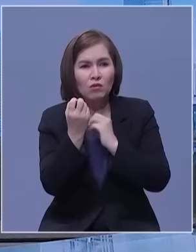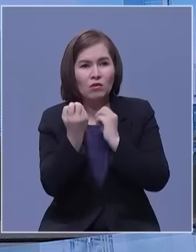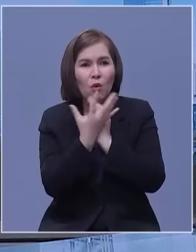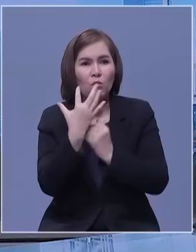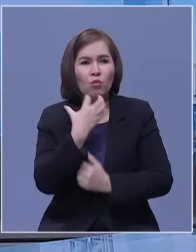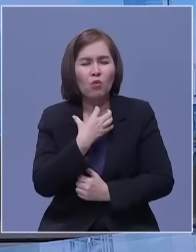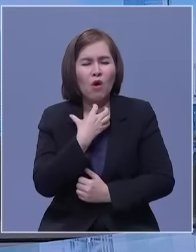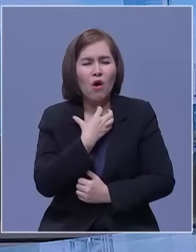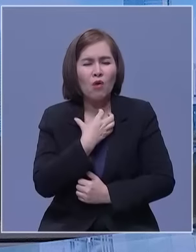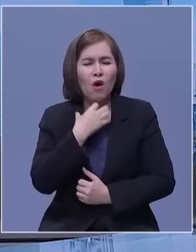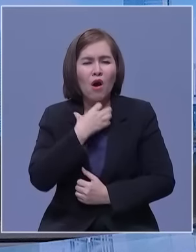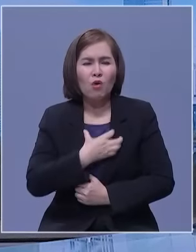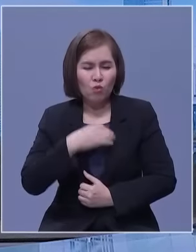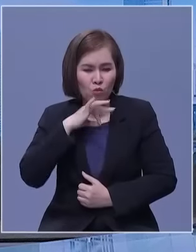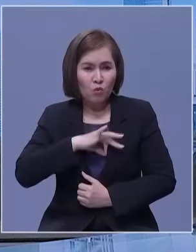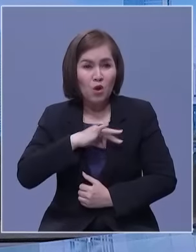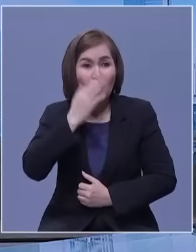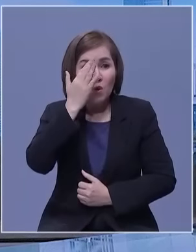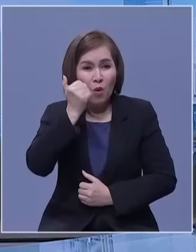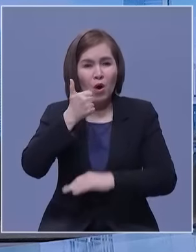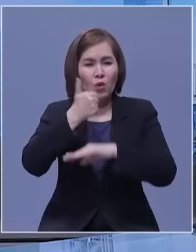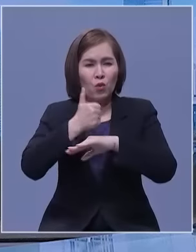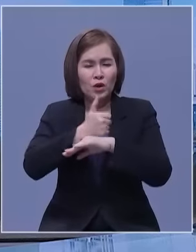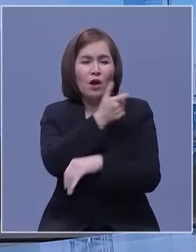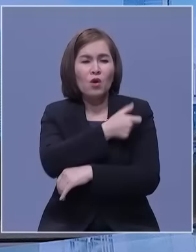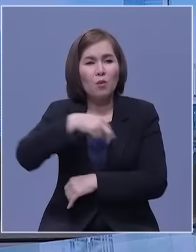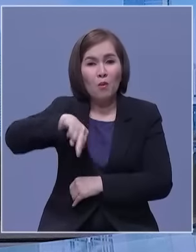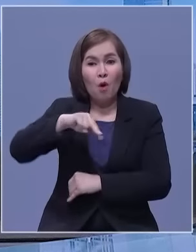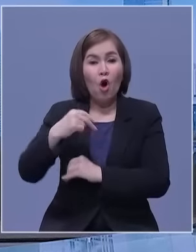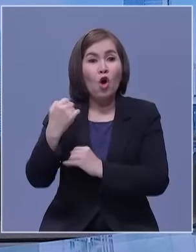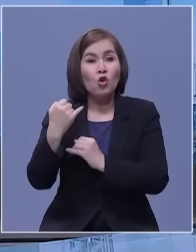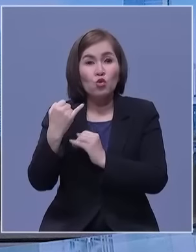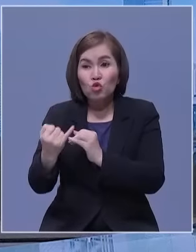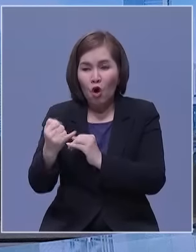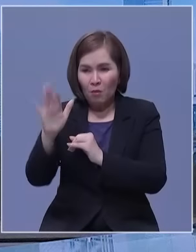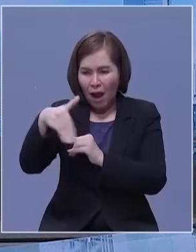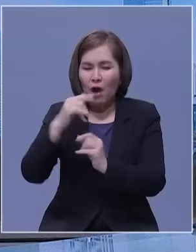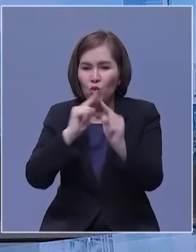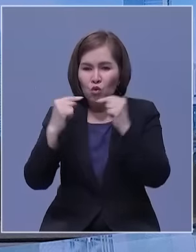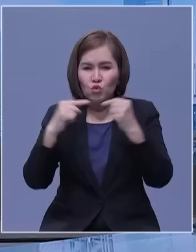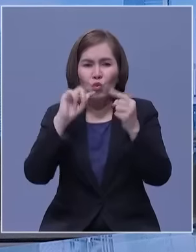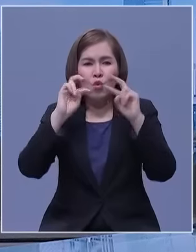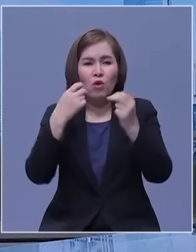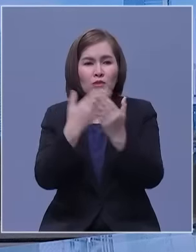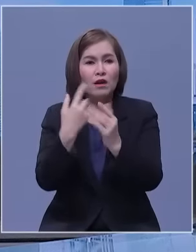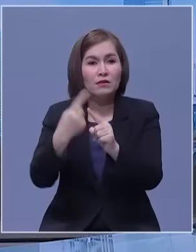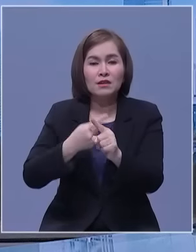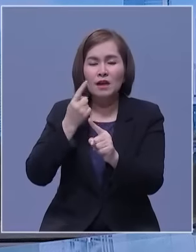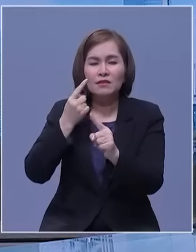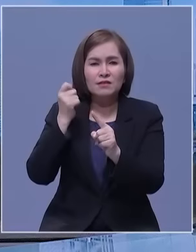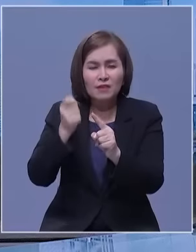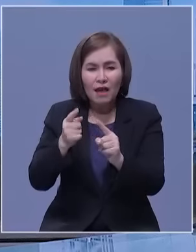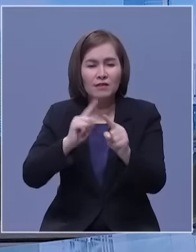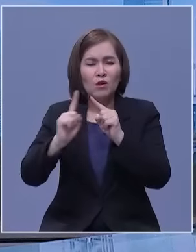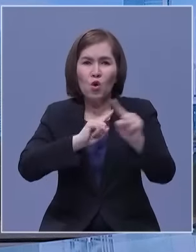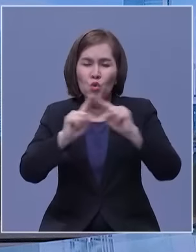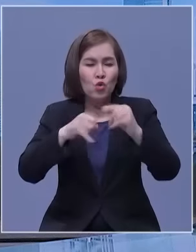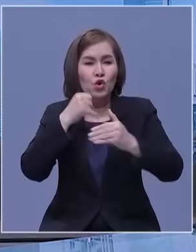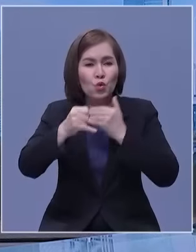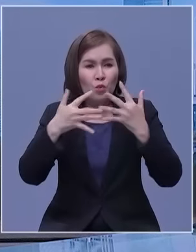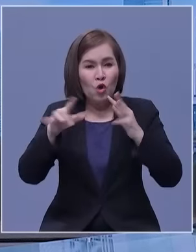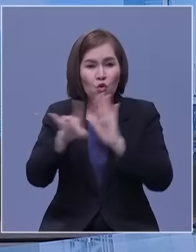ๆหัวหน้ารปภนัดลูกน้องมาเคลียร์เรื่องเงินเดือนแต่คุยกันไม่ลงตัวสุดท้ายชักปืนออกมายิงโอโหขนาด